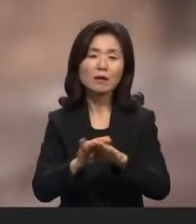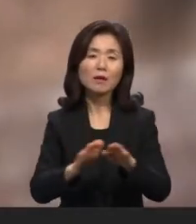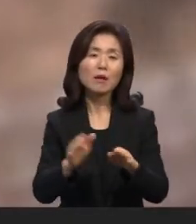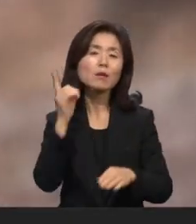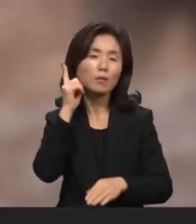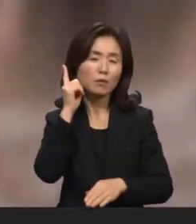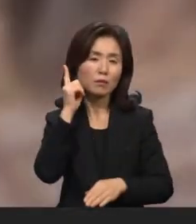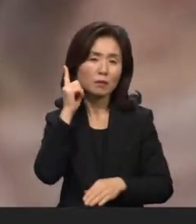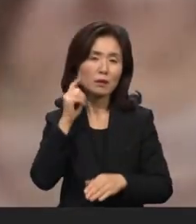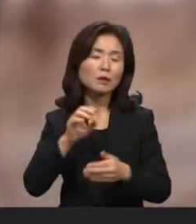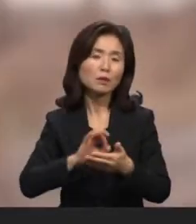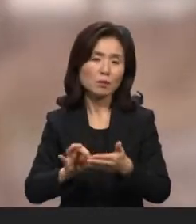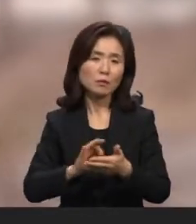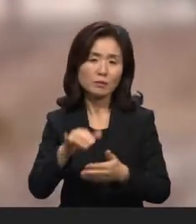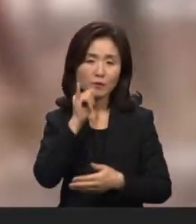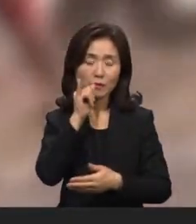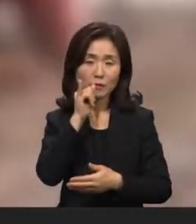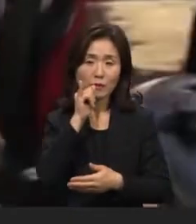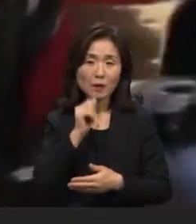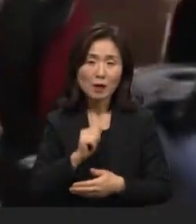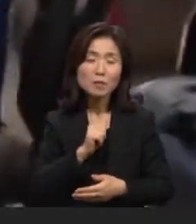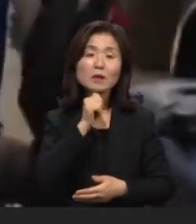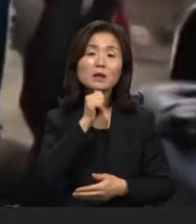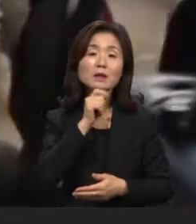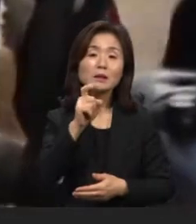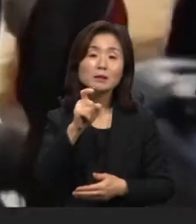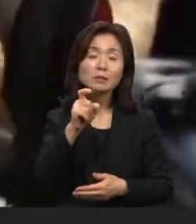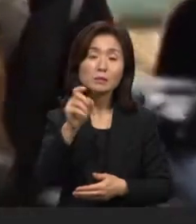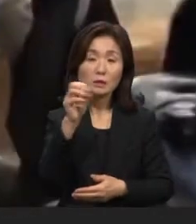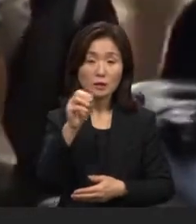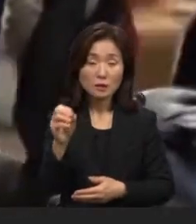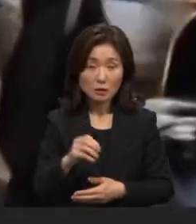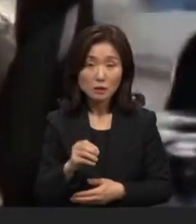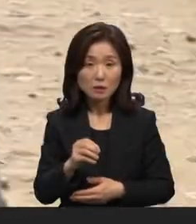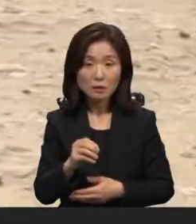극빈층의 경우 소득의 15% 정도를 에너지 비용으로 쓰는데요.